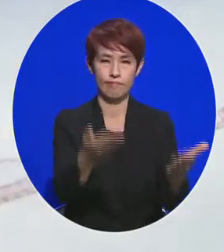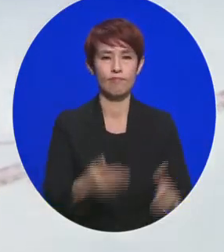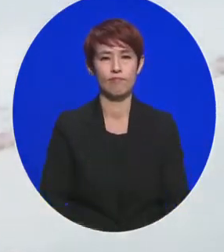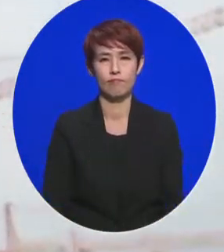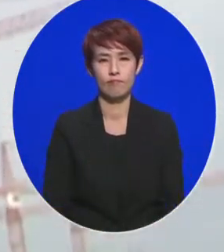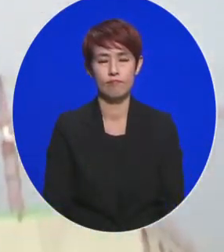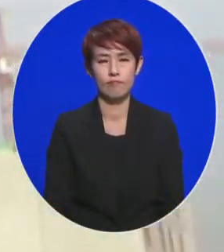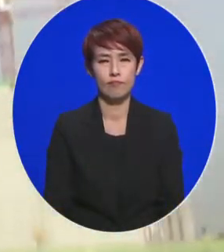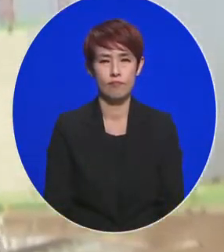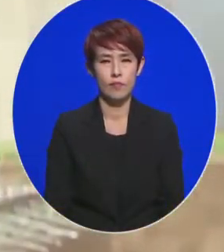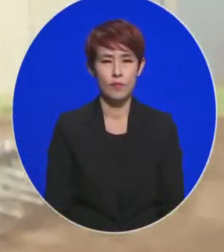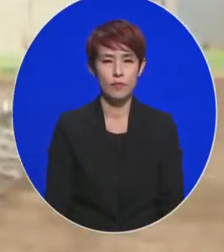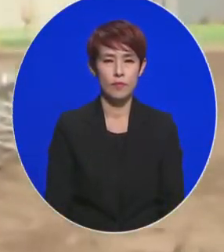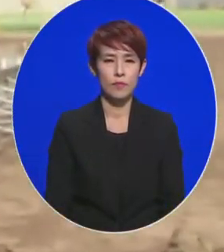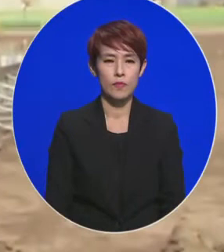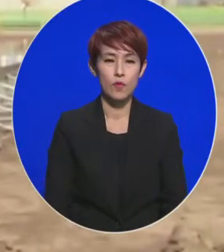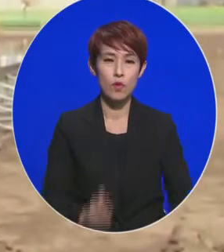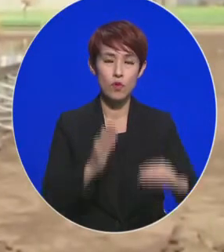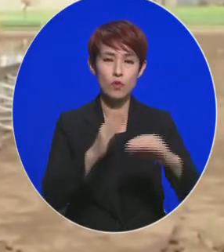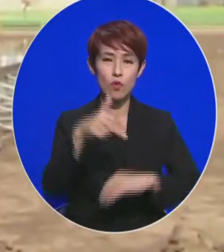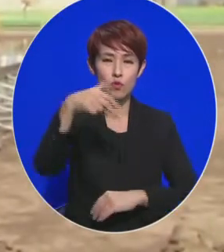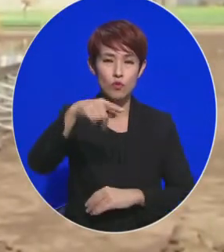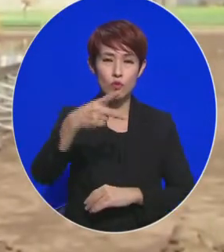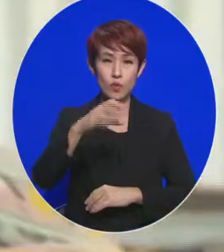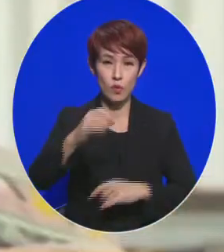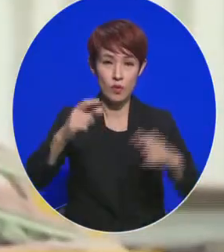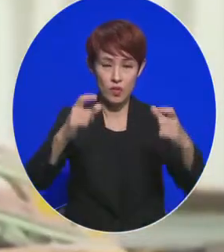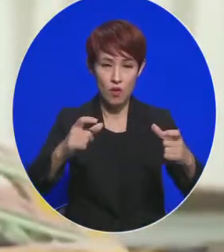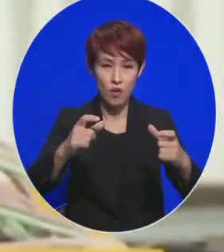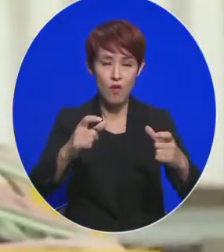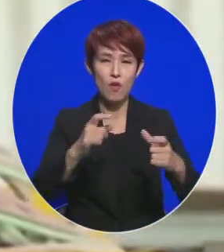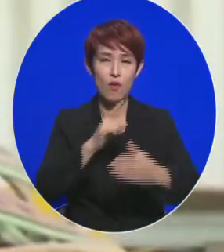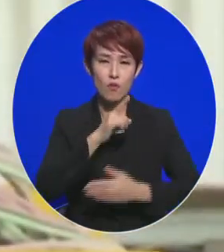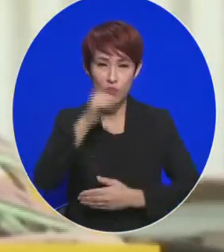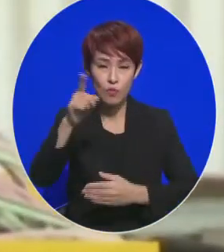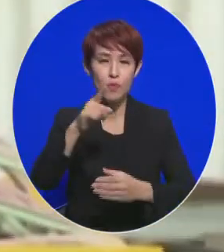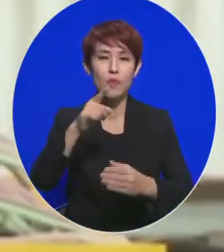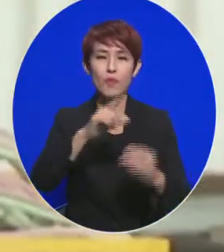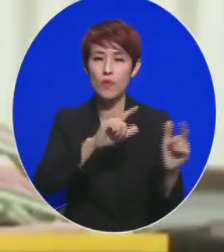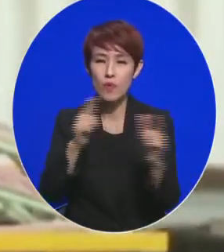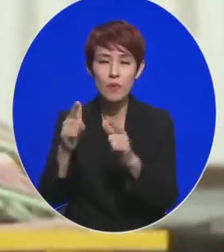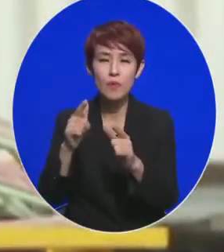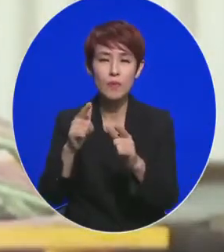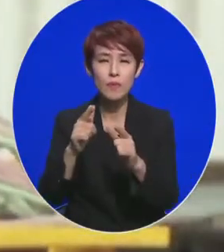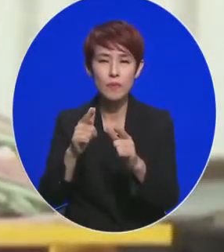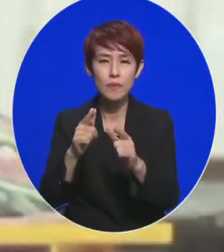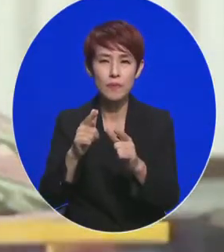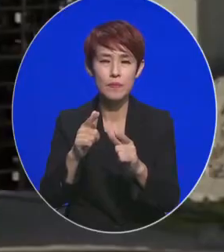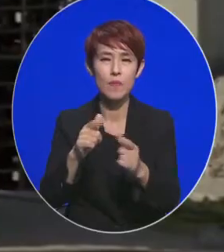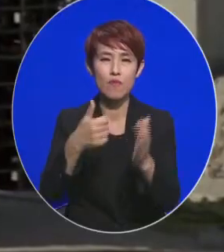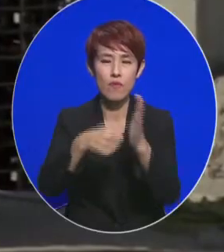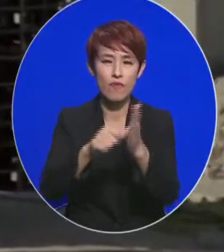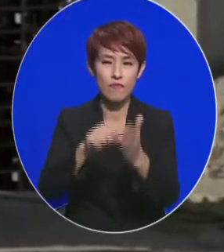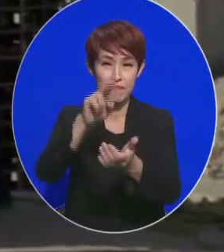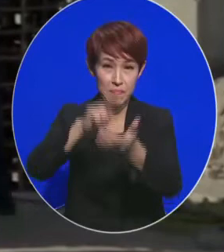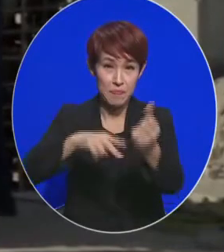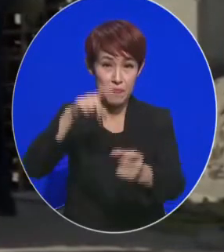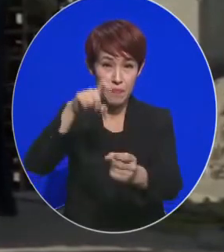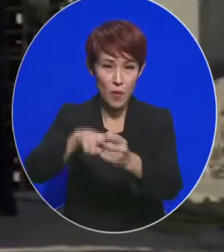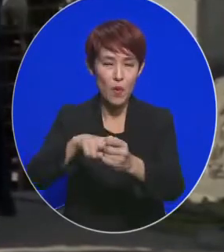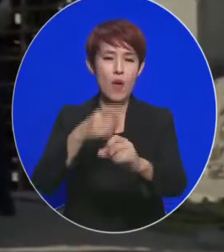정부는 중동 지역 발주 확대를 계기로 원팀코리아 수주 지원단을 통해 해외건설 수주를 지원하고